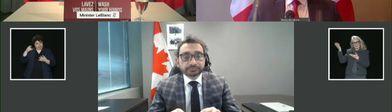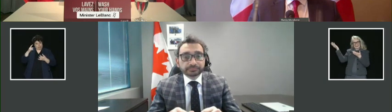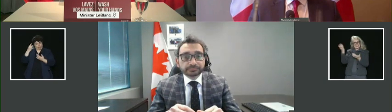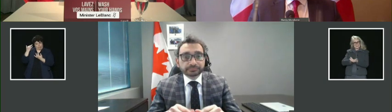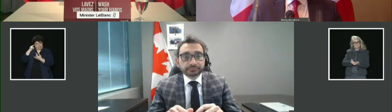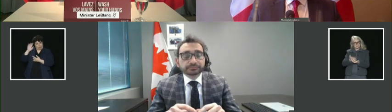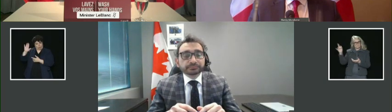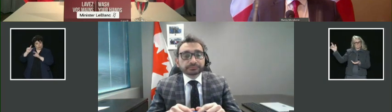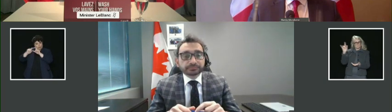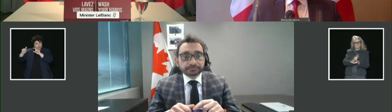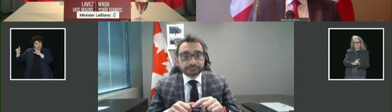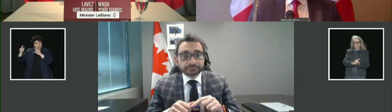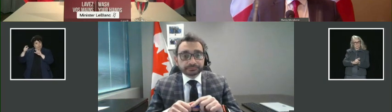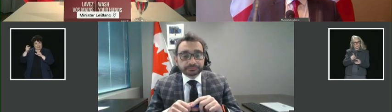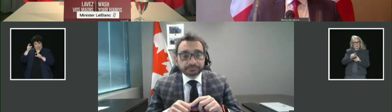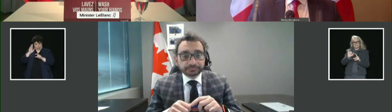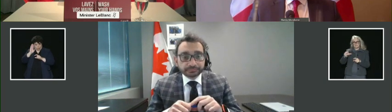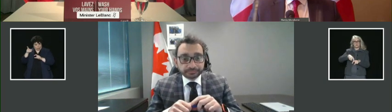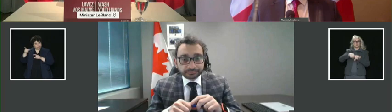geste qu'on pose aujourd'hui?